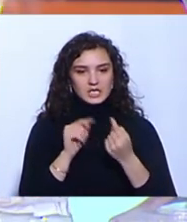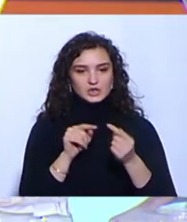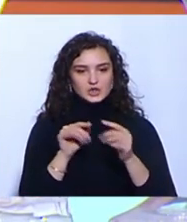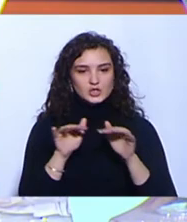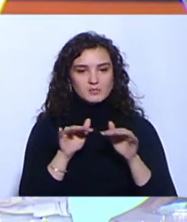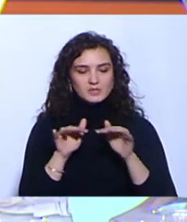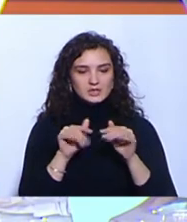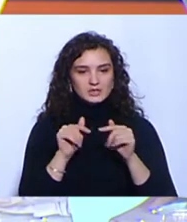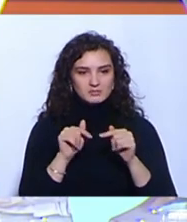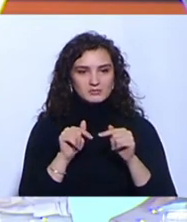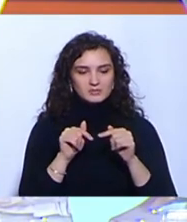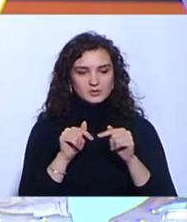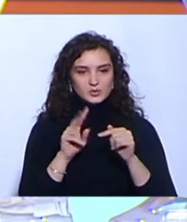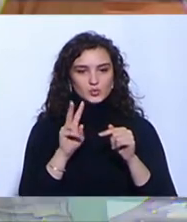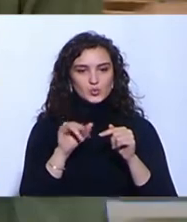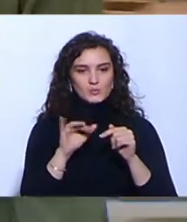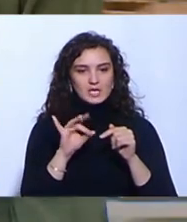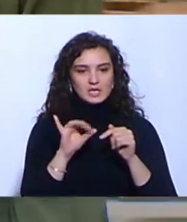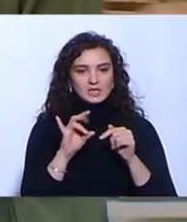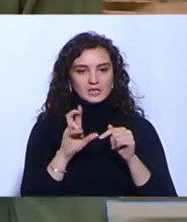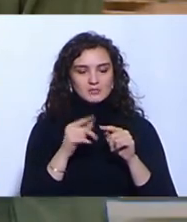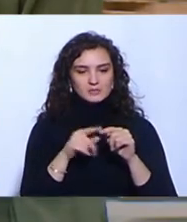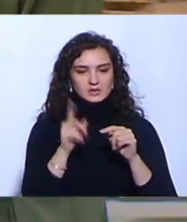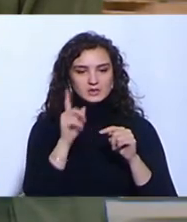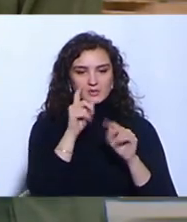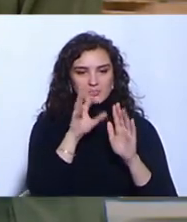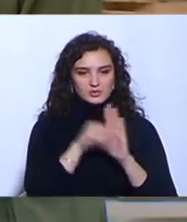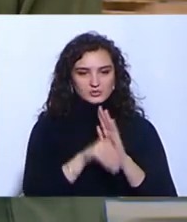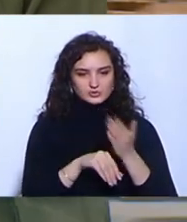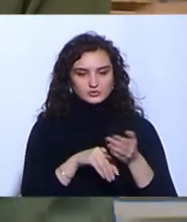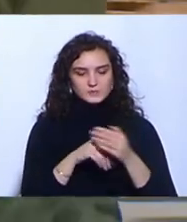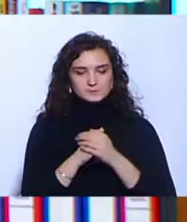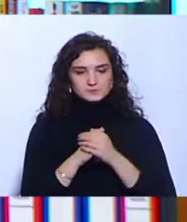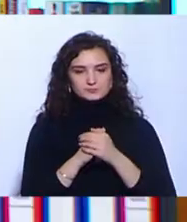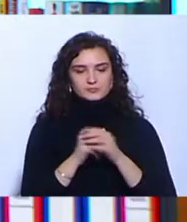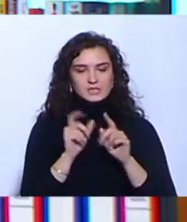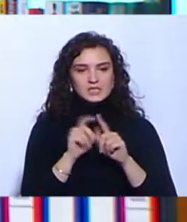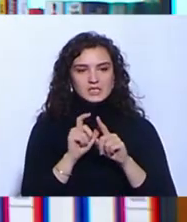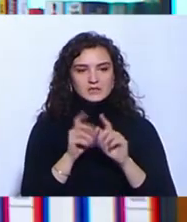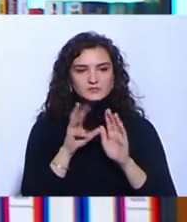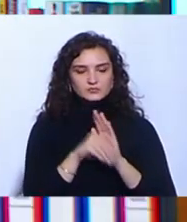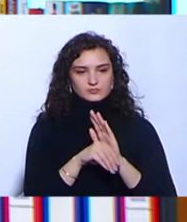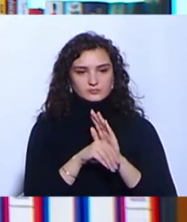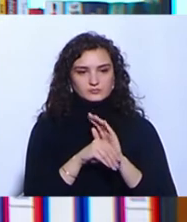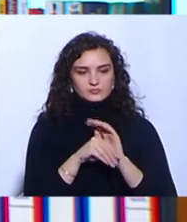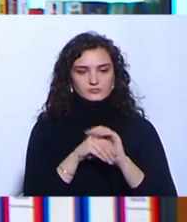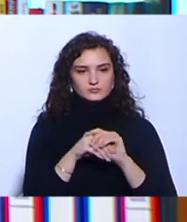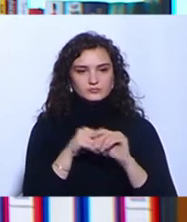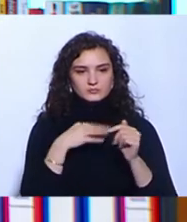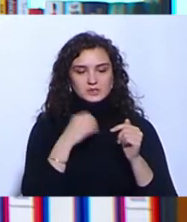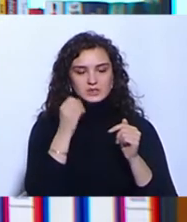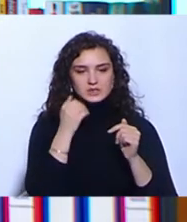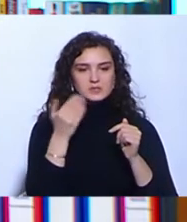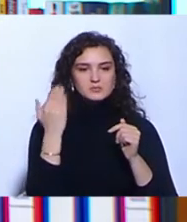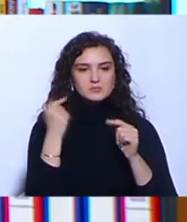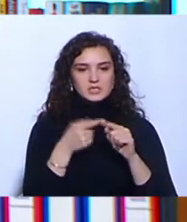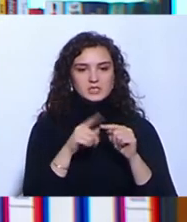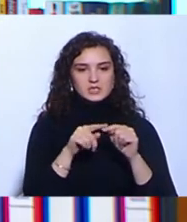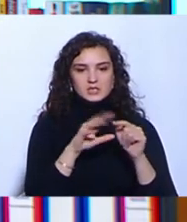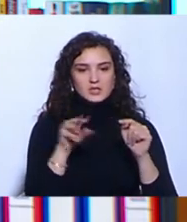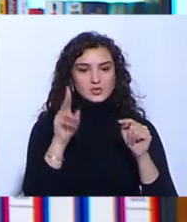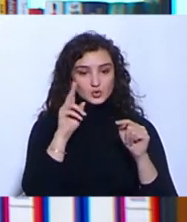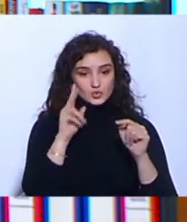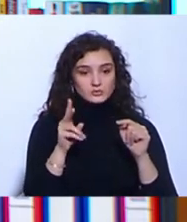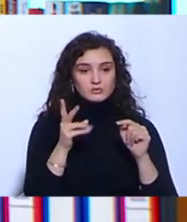ანტიშემადედებლები, ანუ კუმარინები, რომელიც არის ტყემალში, ქლიავში, ანუ ჩვენმა წინაპარმა ეს ფორმულები